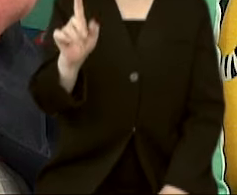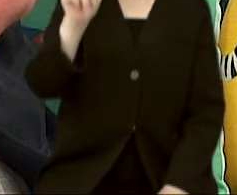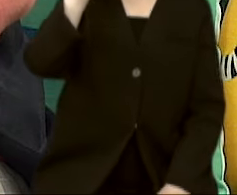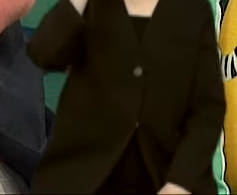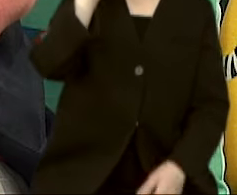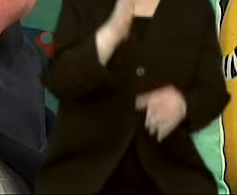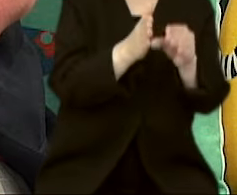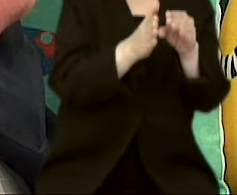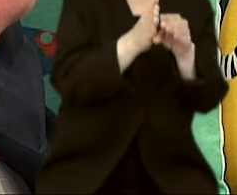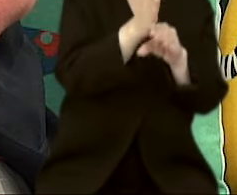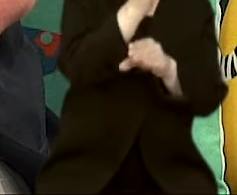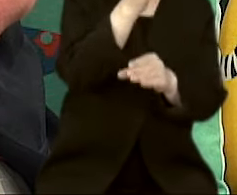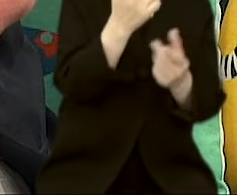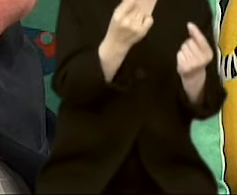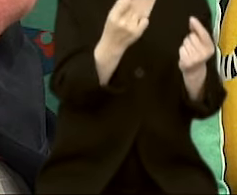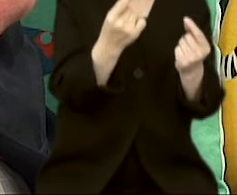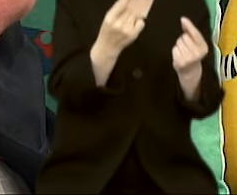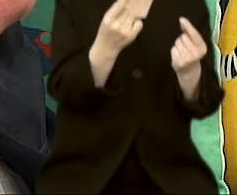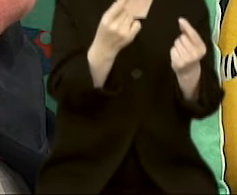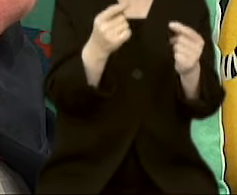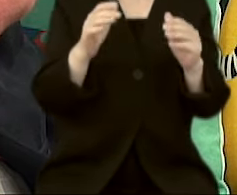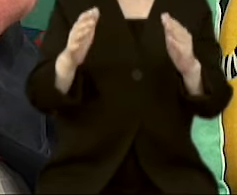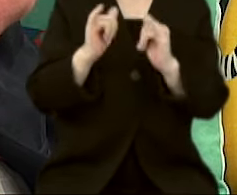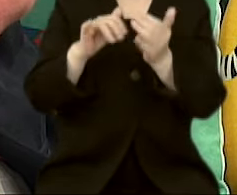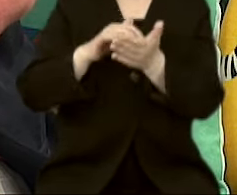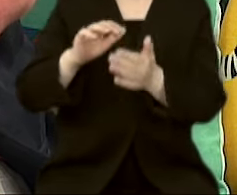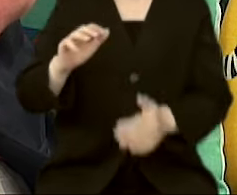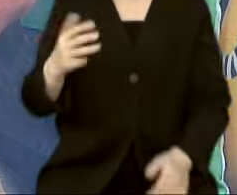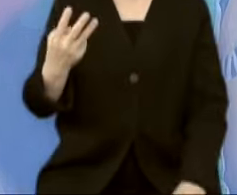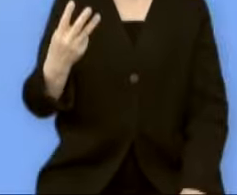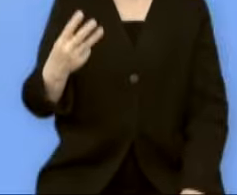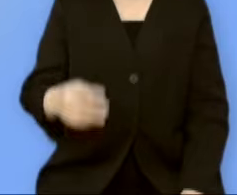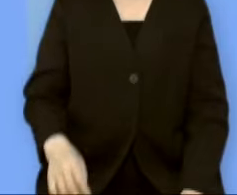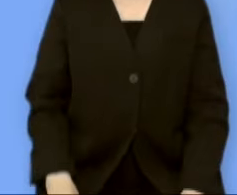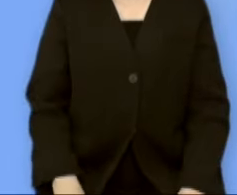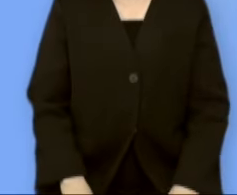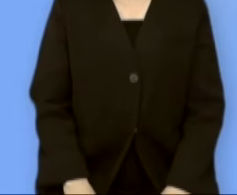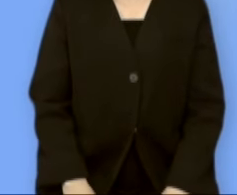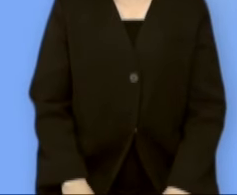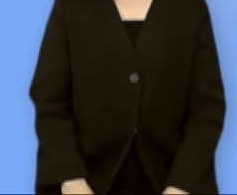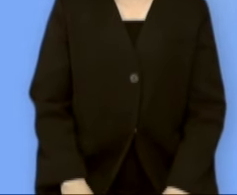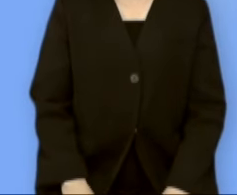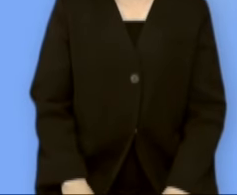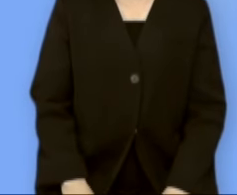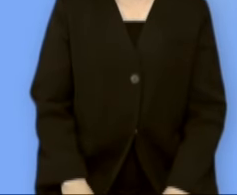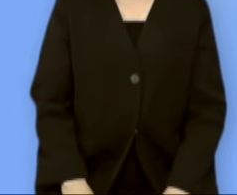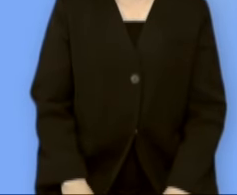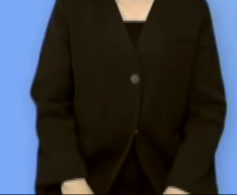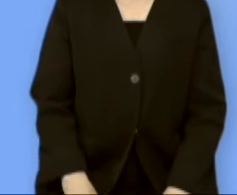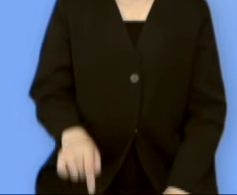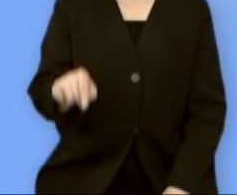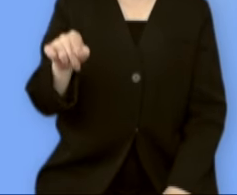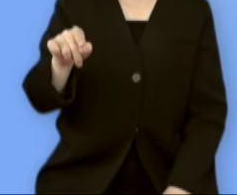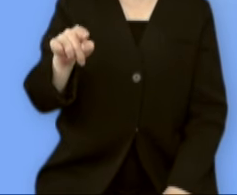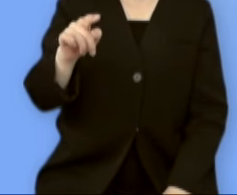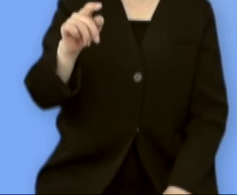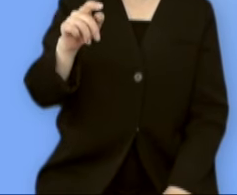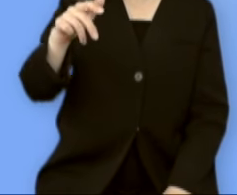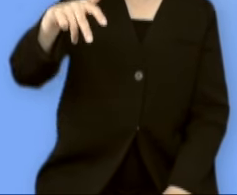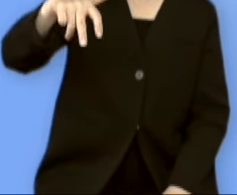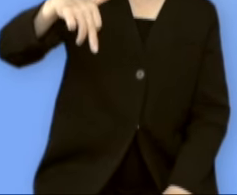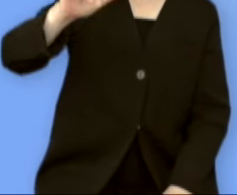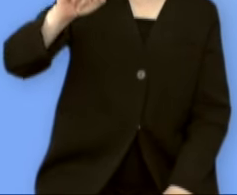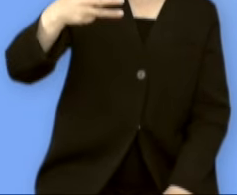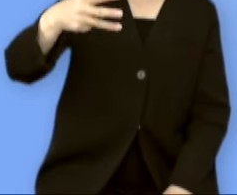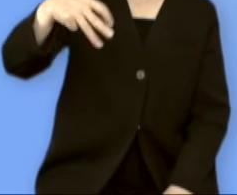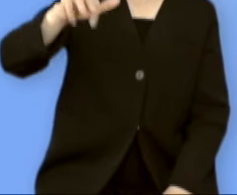인도 도시인데 지금은 거의 300명 정도 되는데 네. 콜카타의 수도가 있었어요. 네. 우리 영국